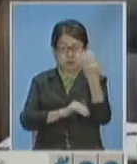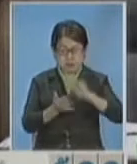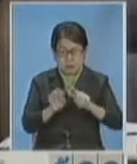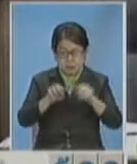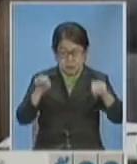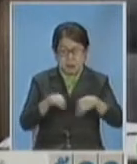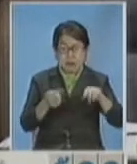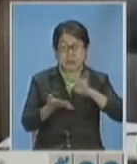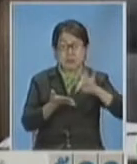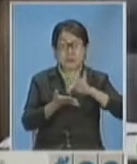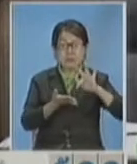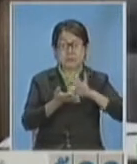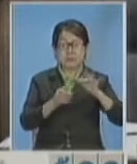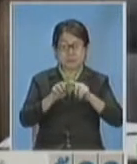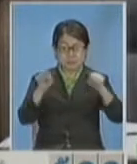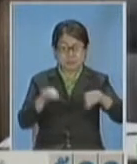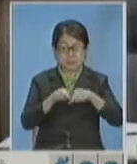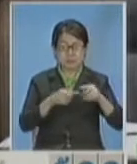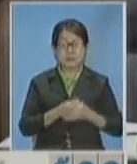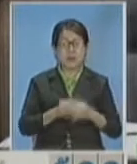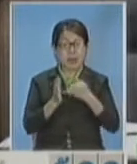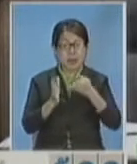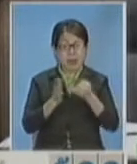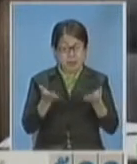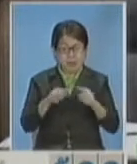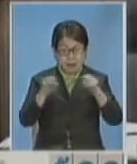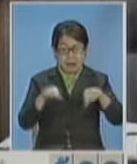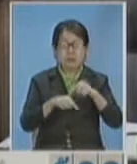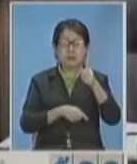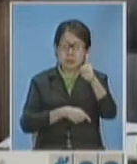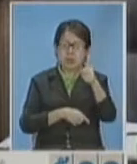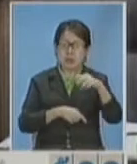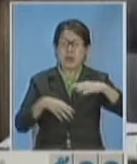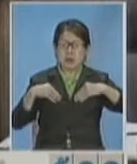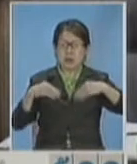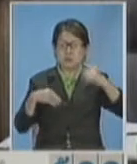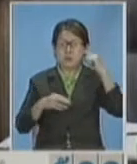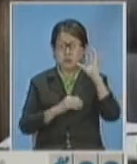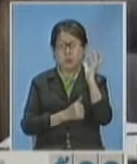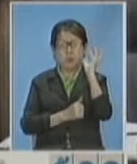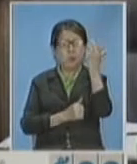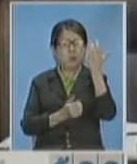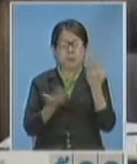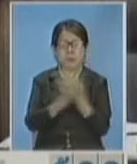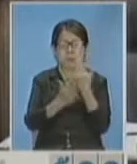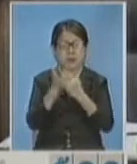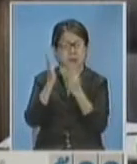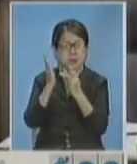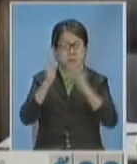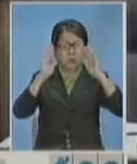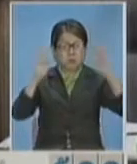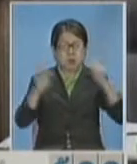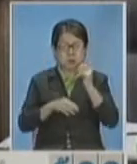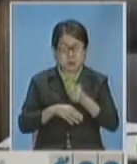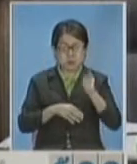าการจัดซื้อแท็บเล็ตค่ะดิฉันไม่ขัดข้องนะคะดิฉันเข้าใจดีว่าโลกปัจจุบันนั้นต้องอาศัยเทคโนโลยีแล้วก็ต้องใช้แ